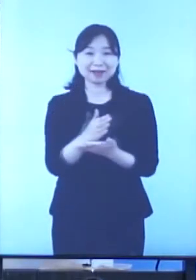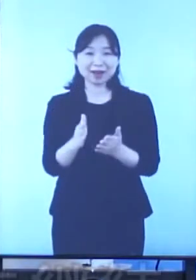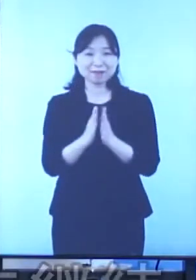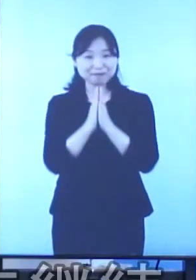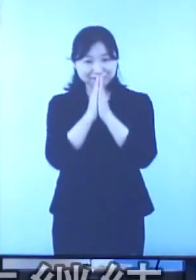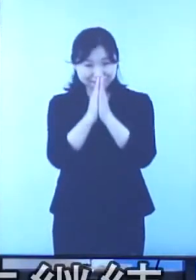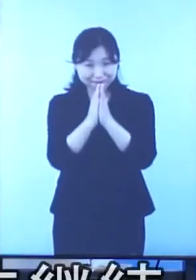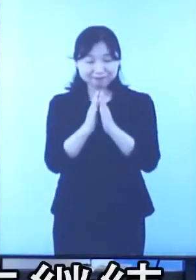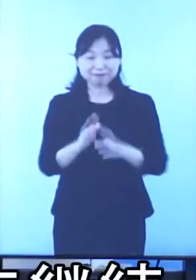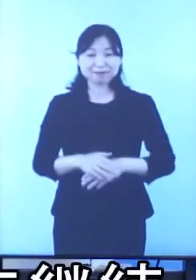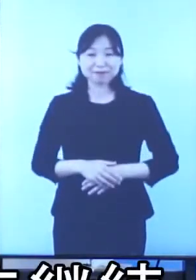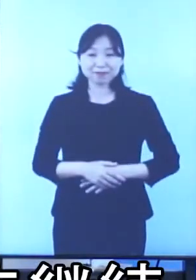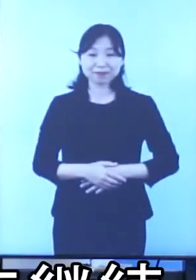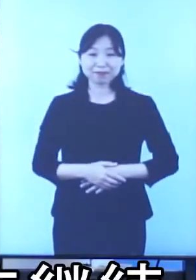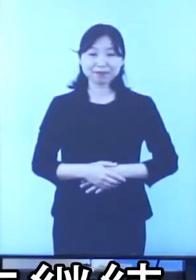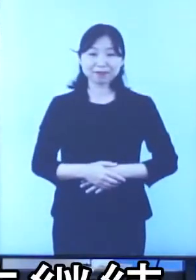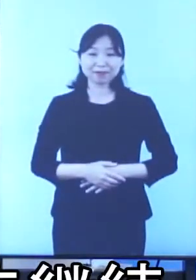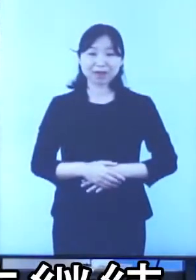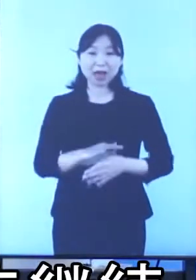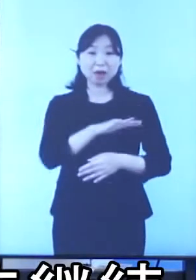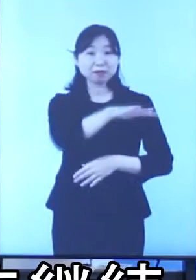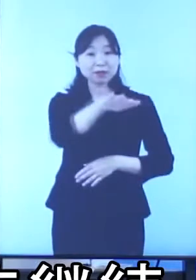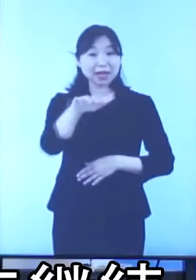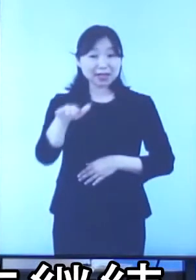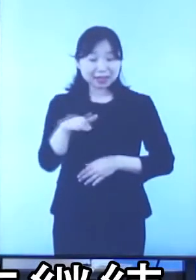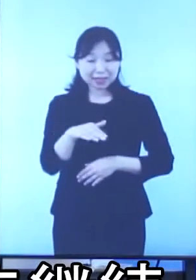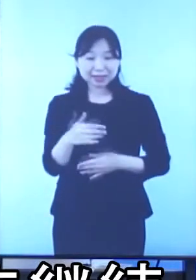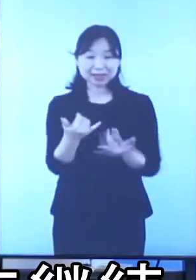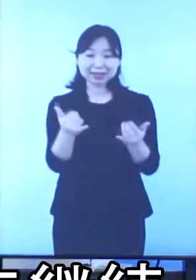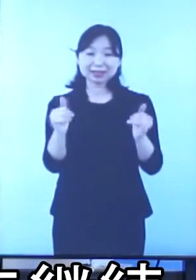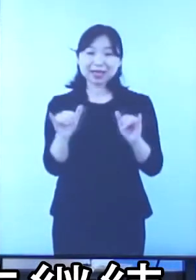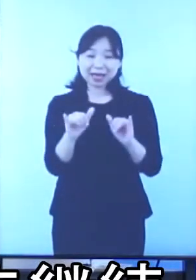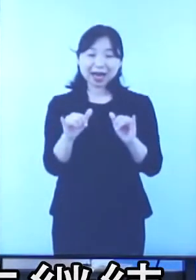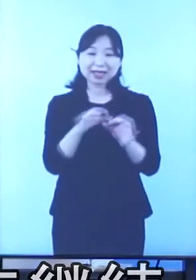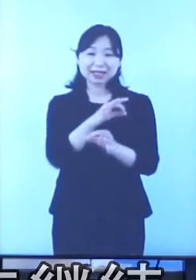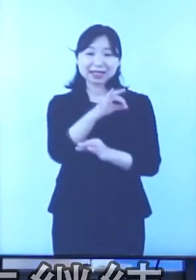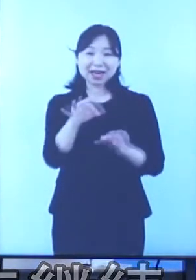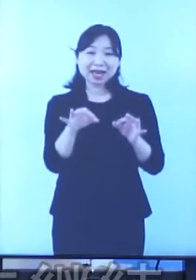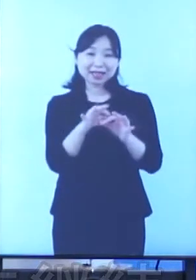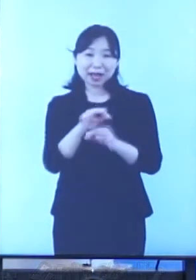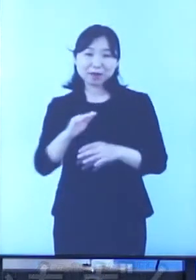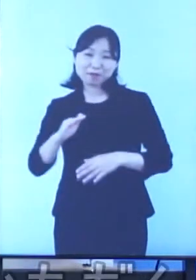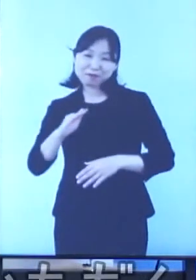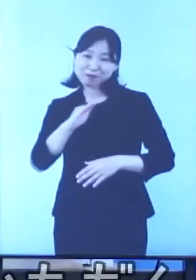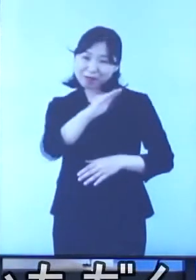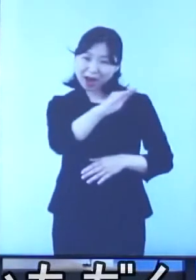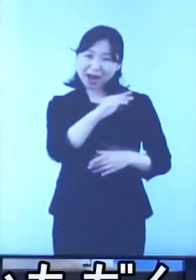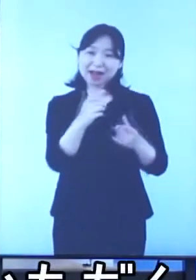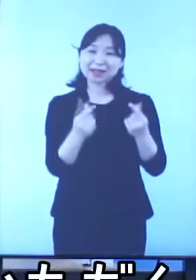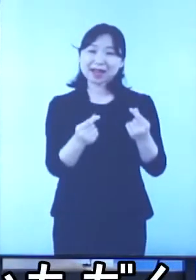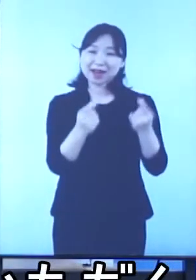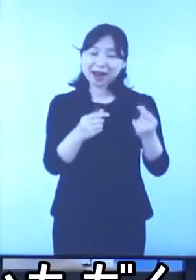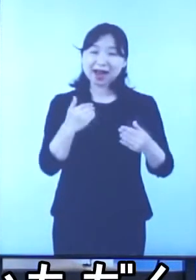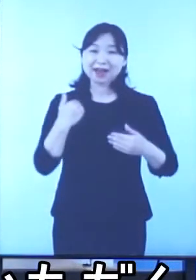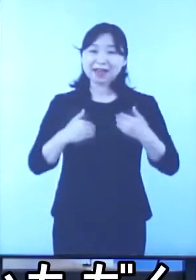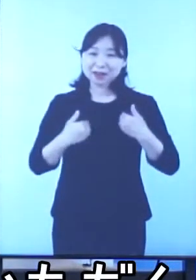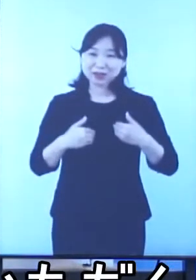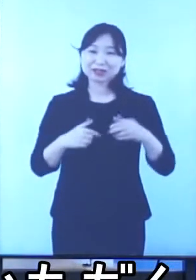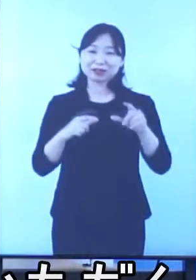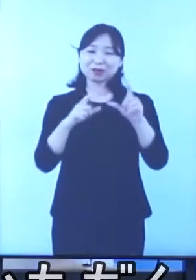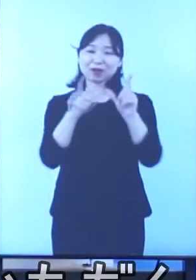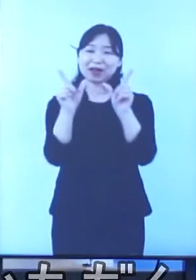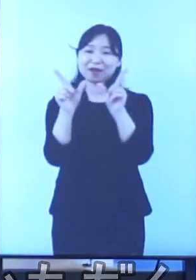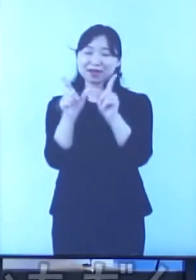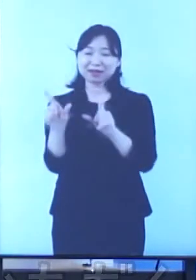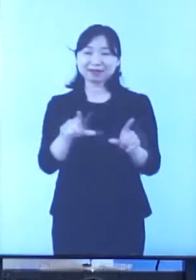します。県民の皆様には社会経済活動を継続しつつ楽しくゴールデンウィークを過ごし